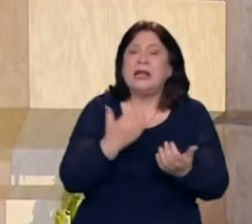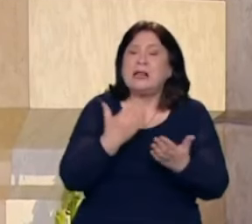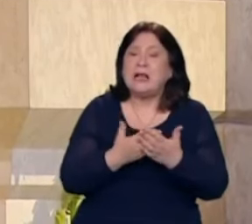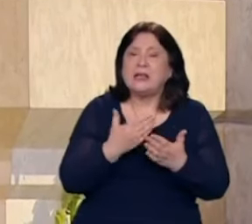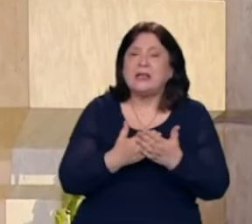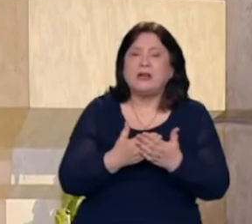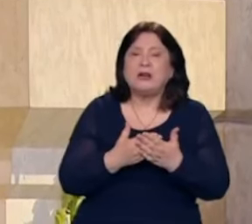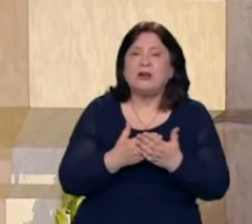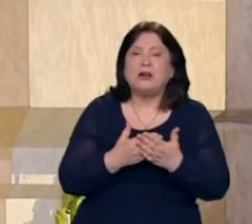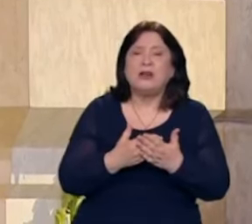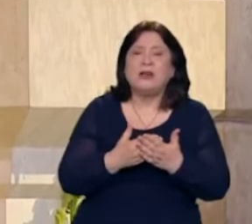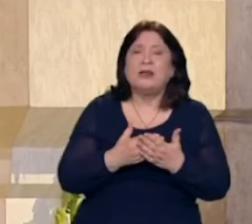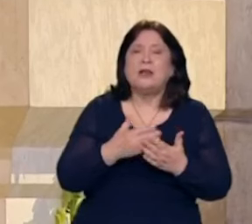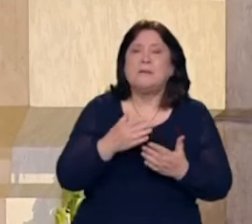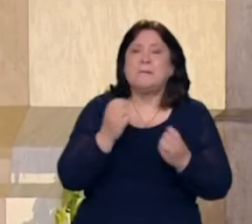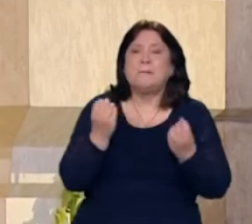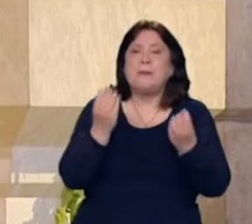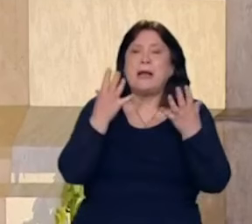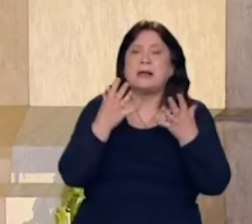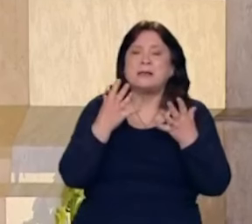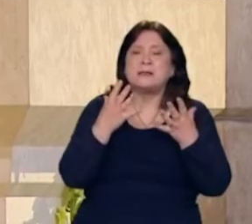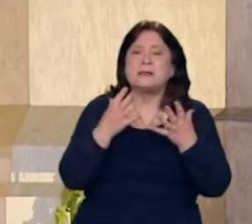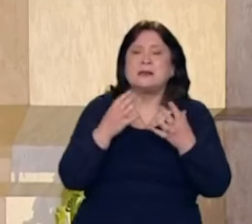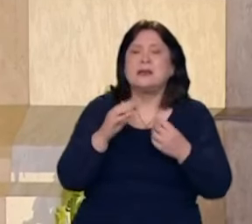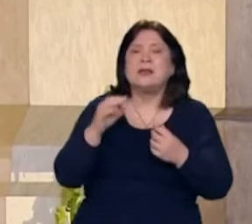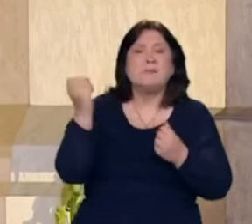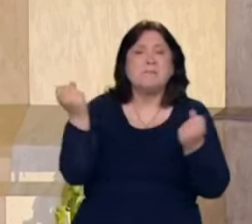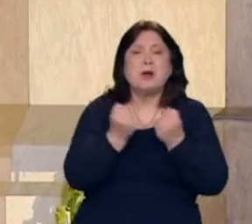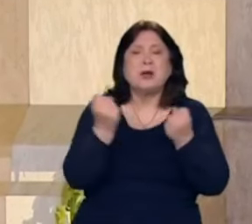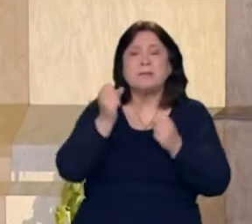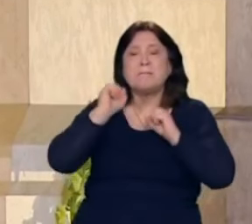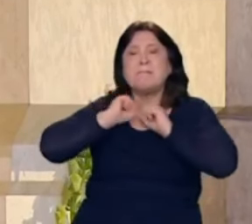snu blask od niej